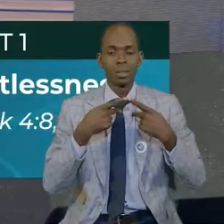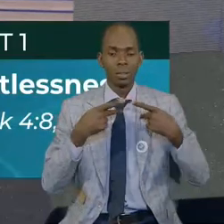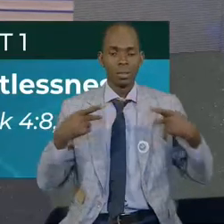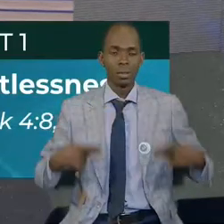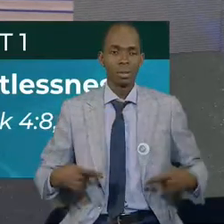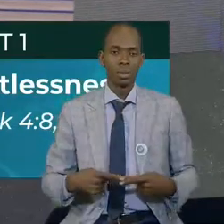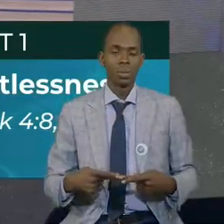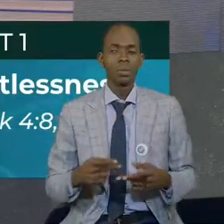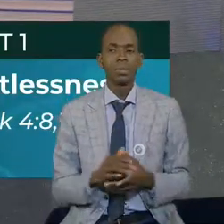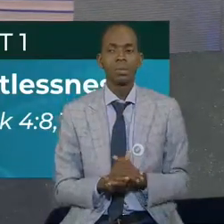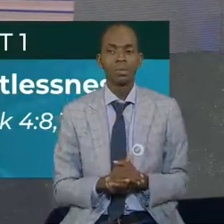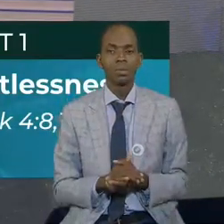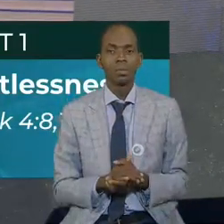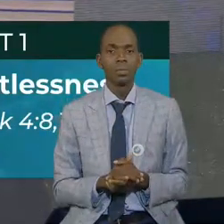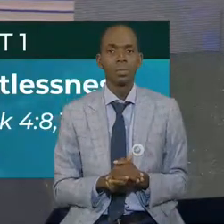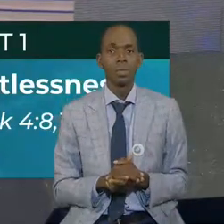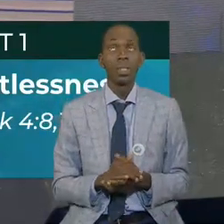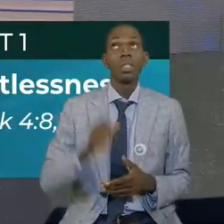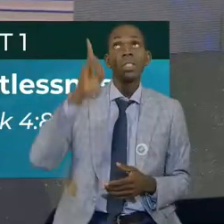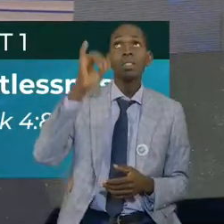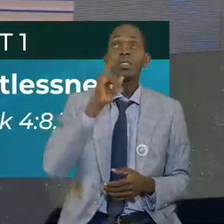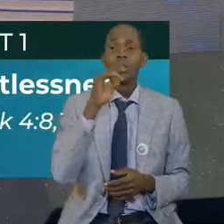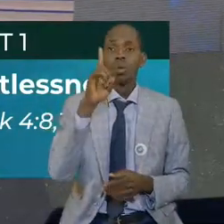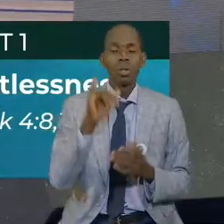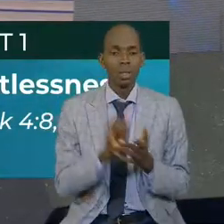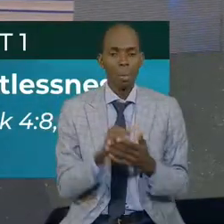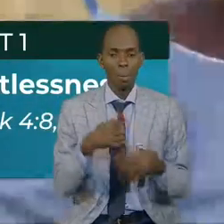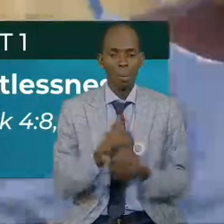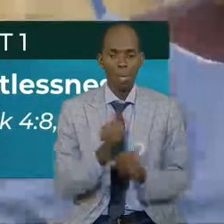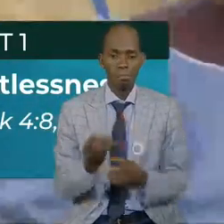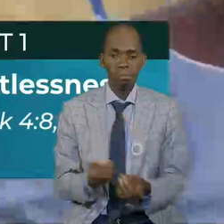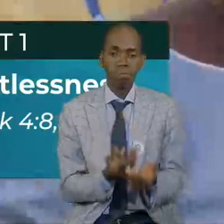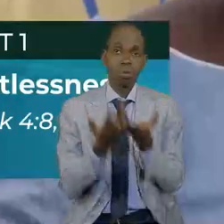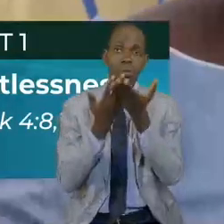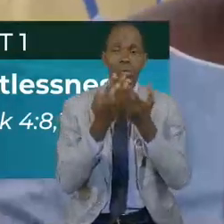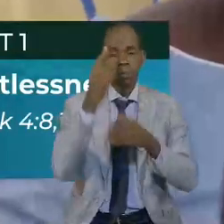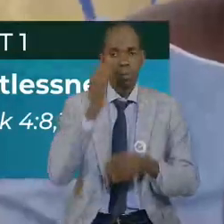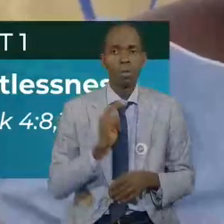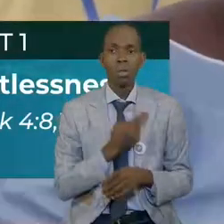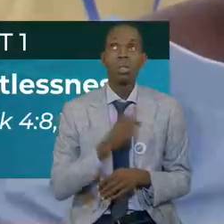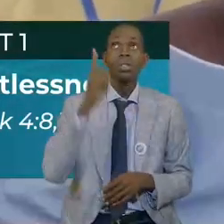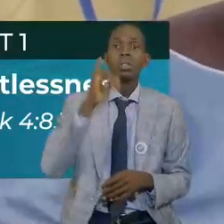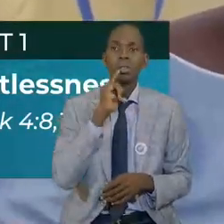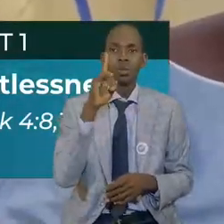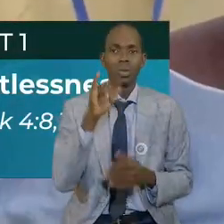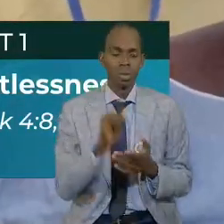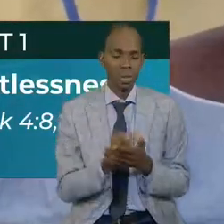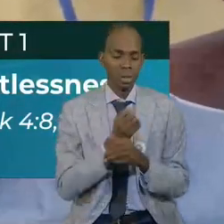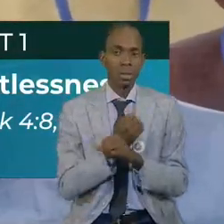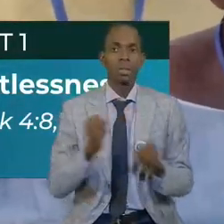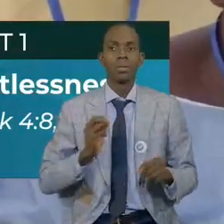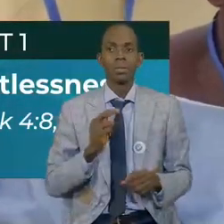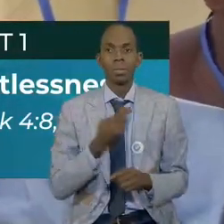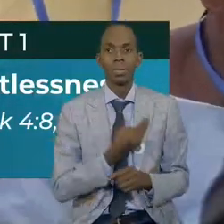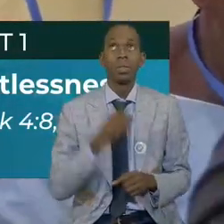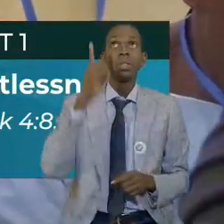avons un grand souverain sacrificateur, c'est lui qui a fait l'expiation pour nous. The one that saved us. C'est lui qui nous a sauvés. The